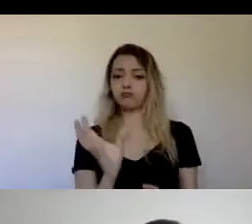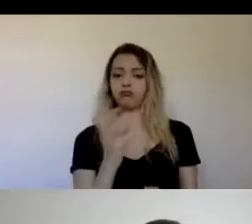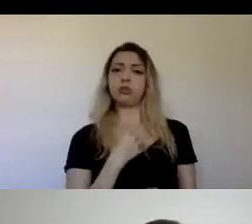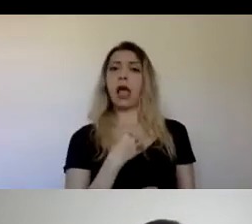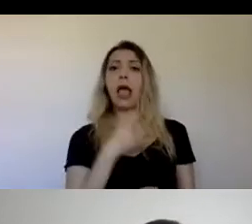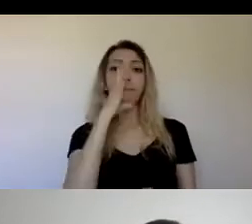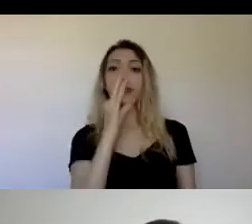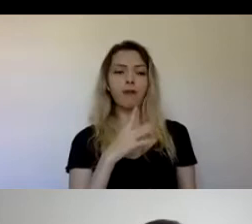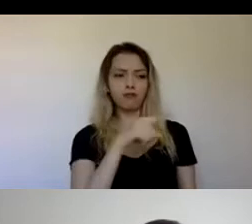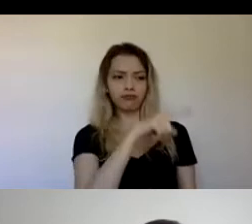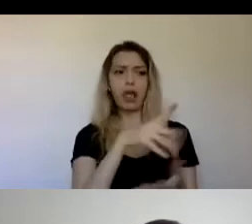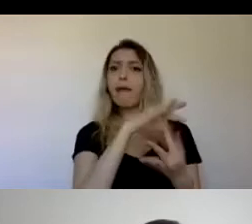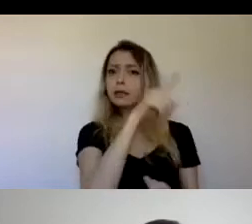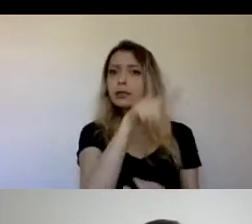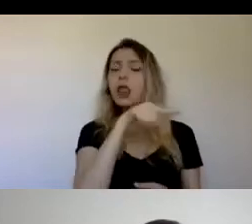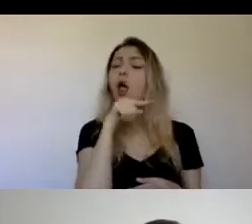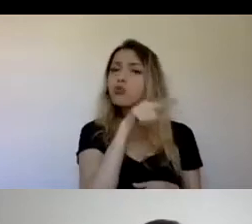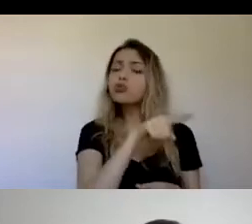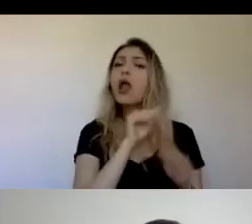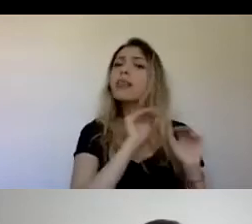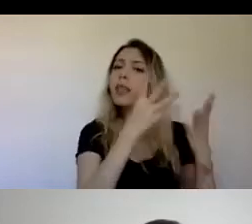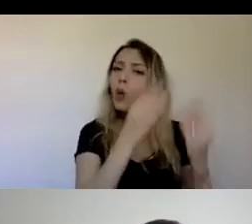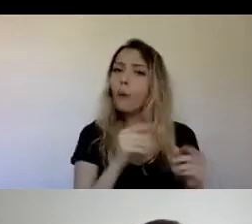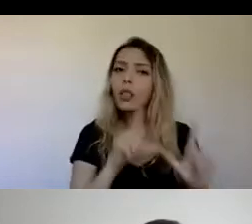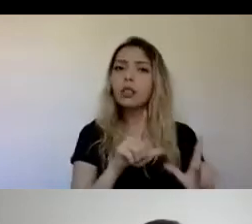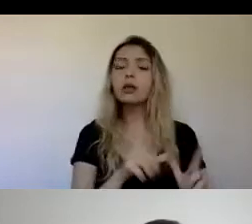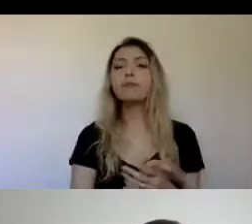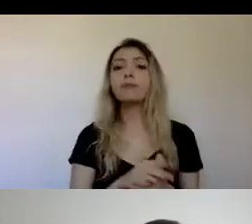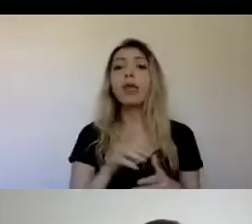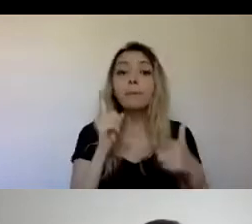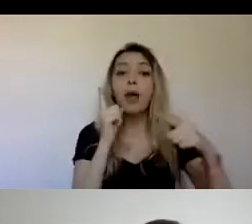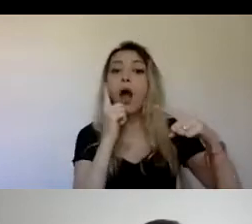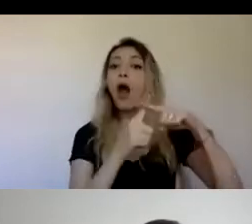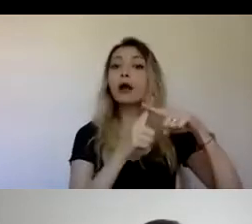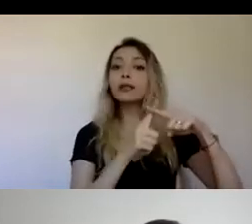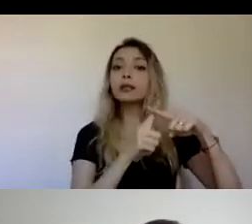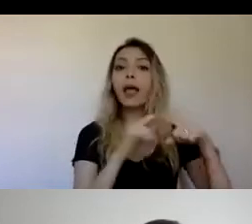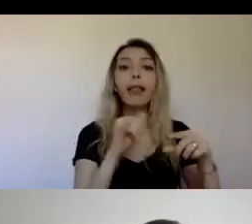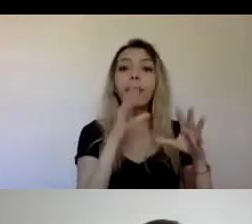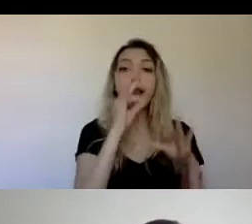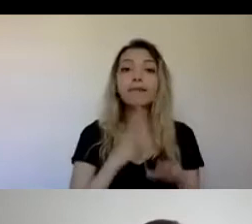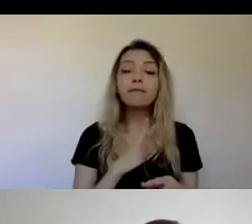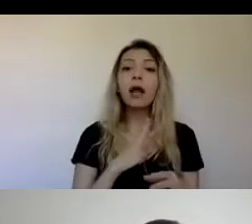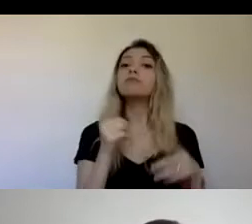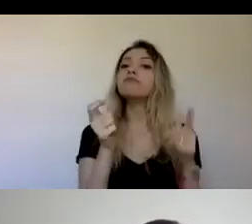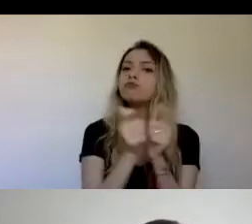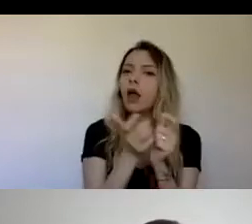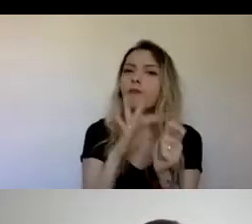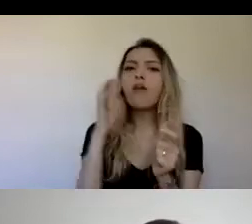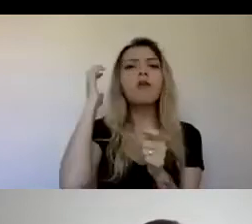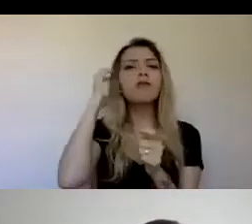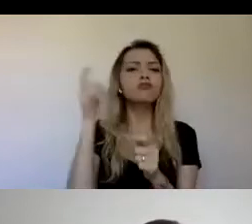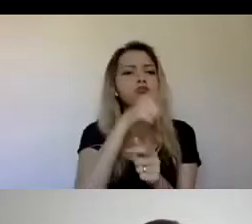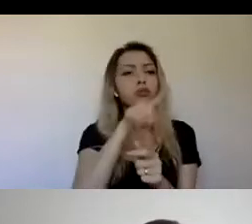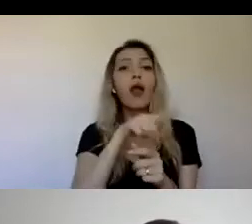bireyler. Bir taraftan da sivil toplum örgütleri, insan hani haklara sahip olan bireyler olarak bir alanda açık görüp bir araya